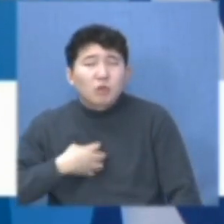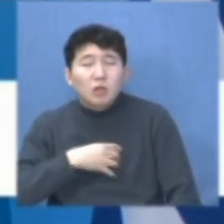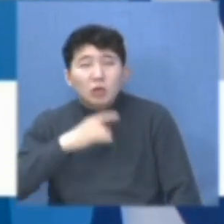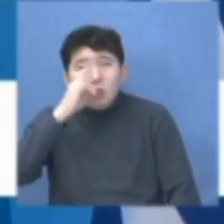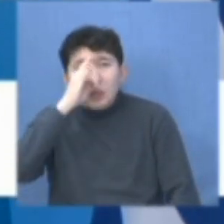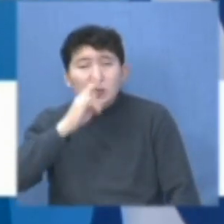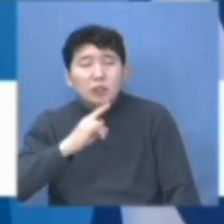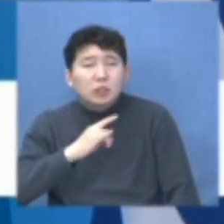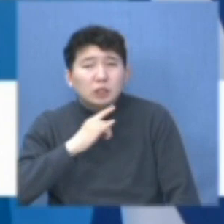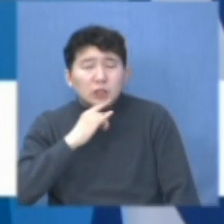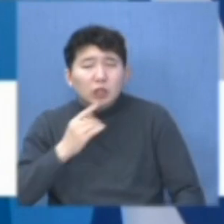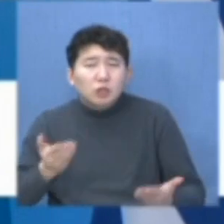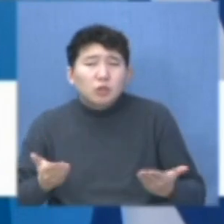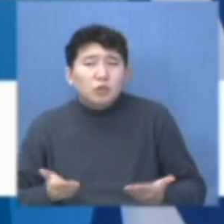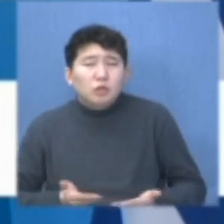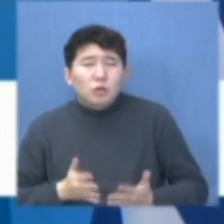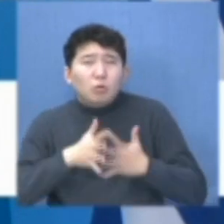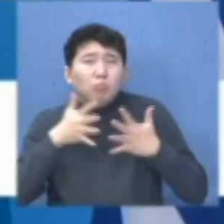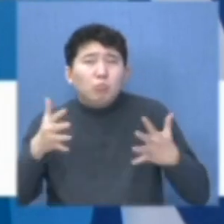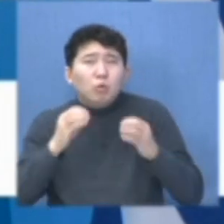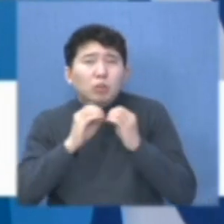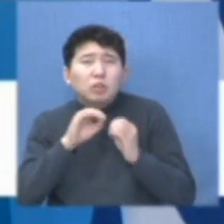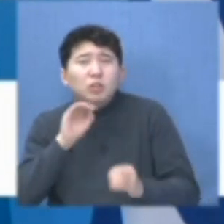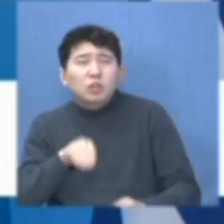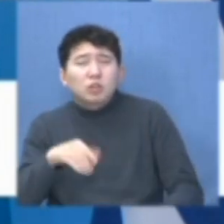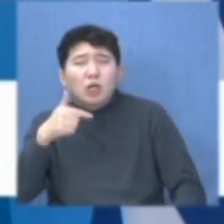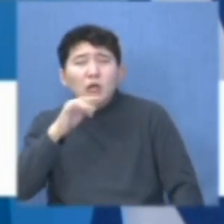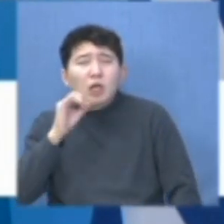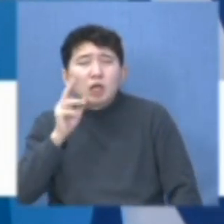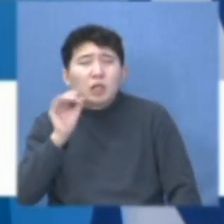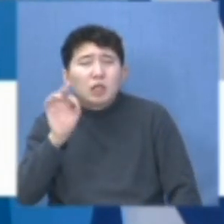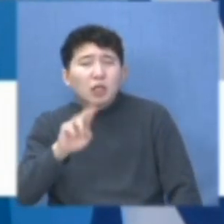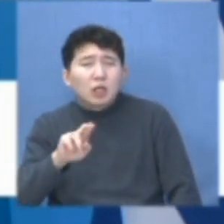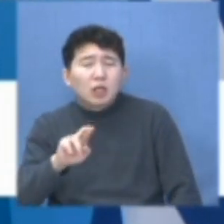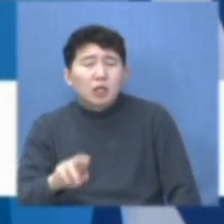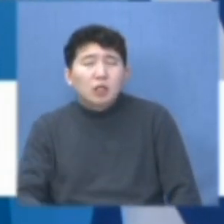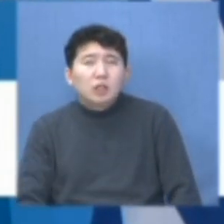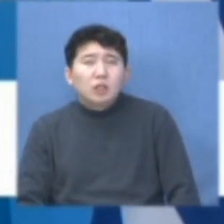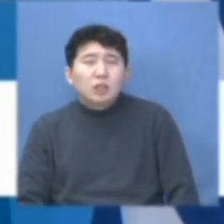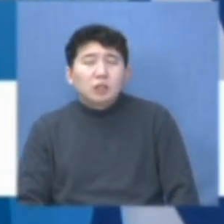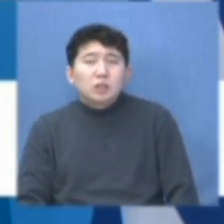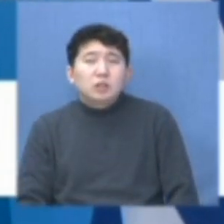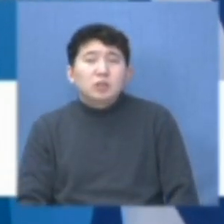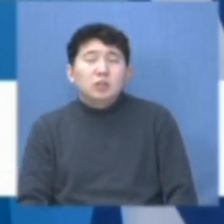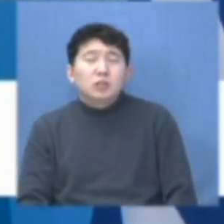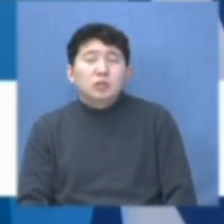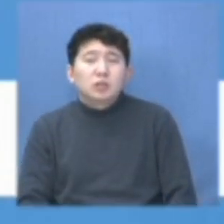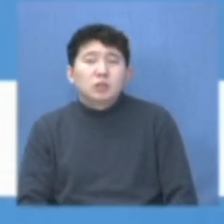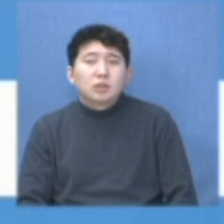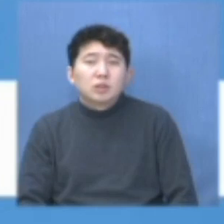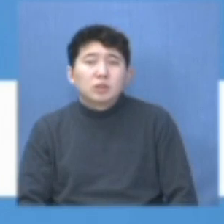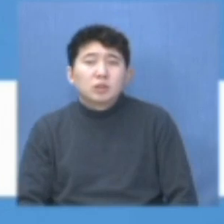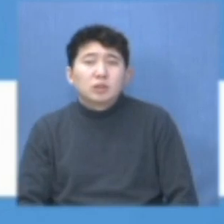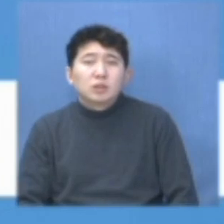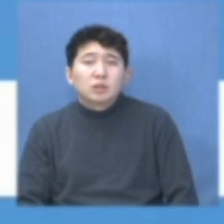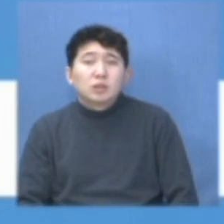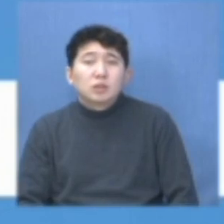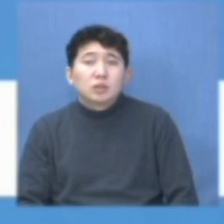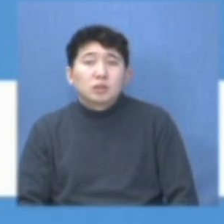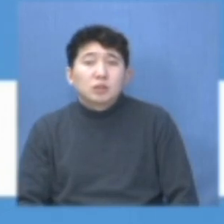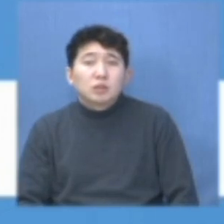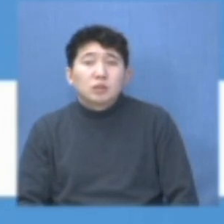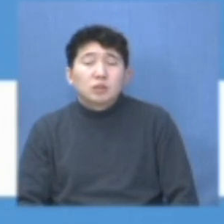грек ұлтының өкілі тұрса, Грекияда мыңдаған қазақстандық тұрады. Бұл біздің берік достығымыздың нәтижесі деп білем. Бүгін